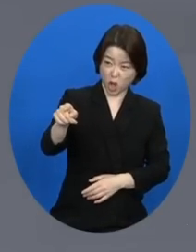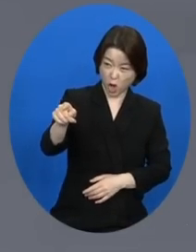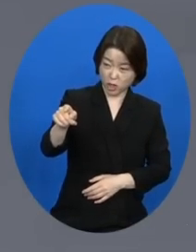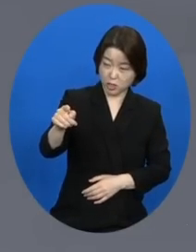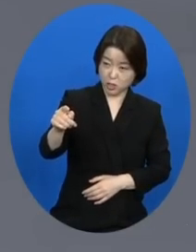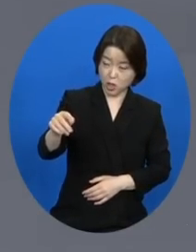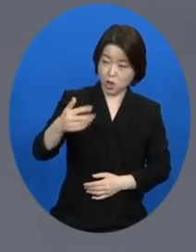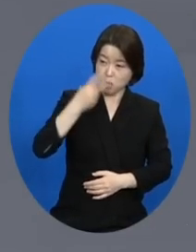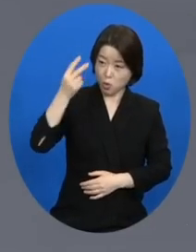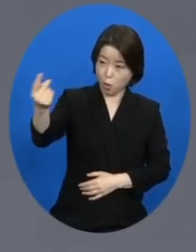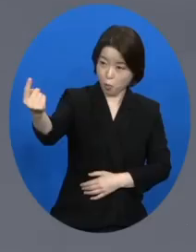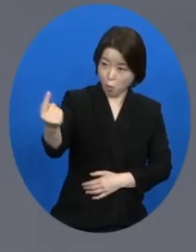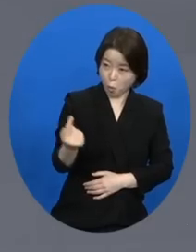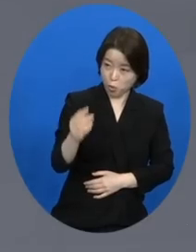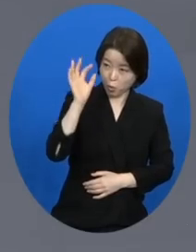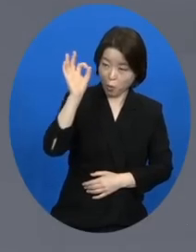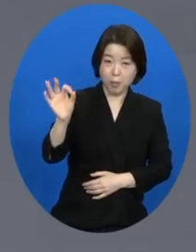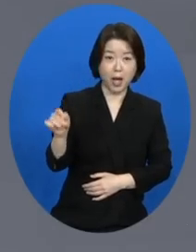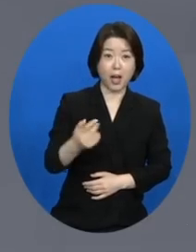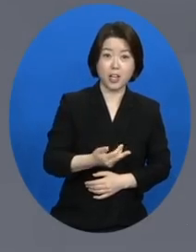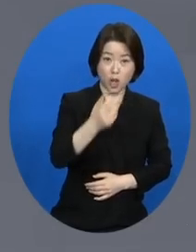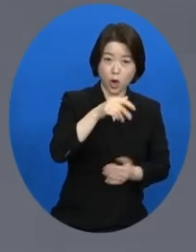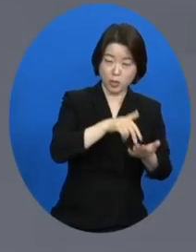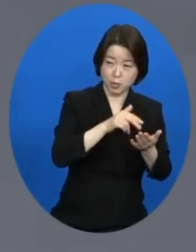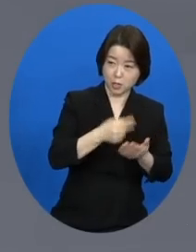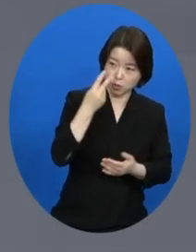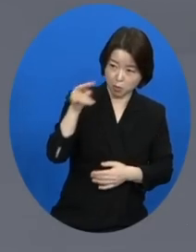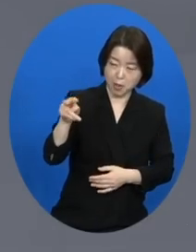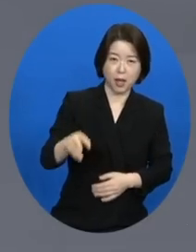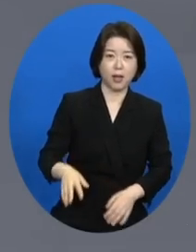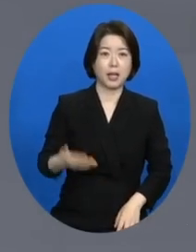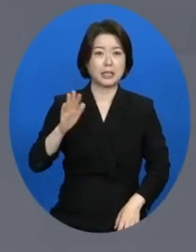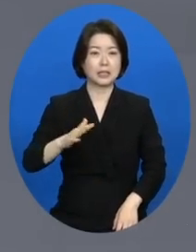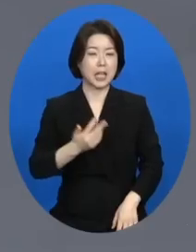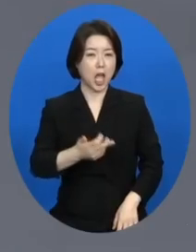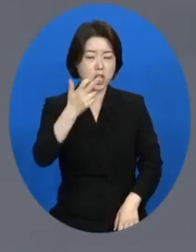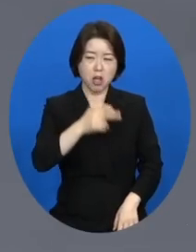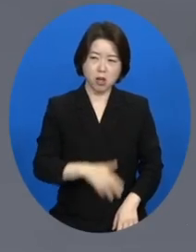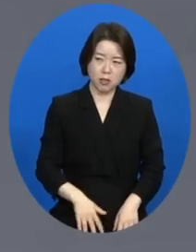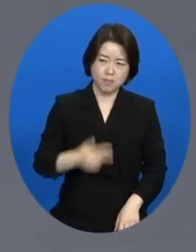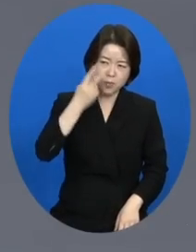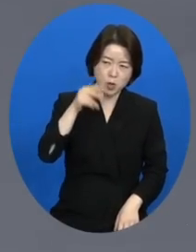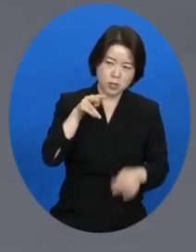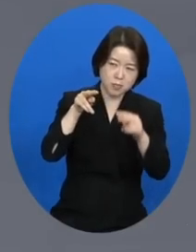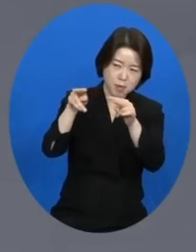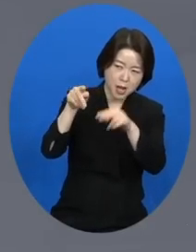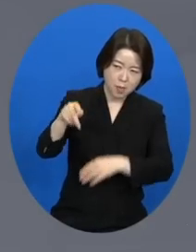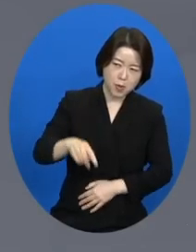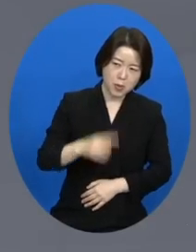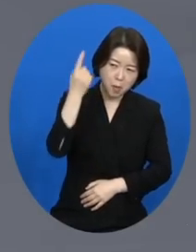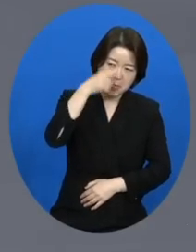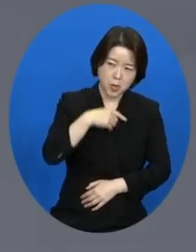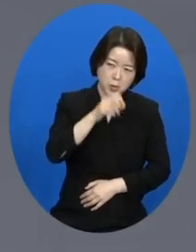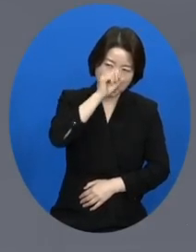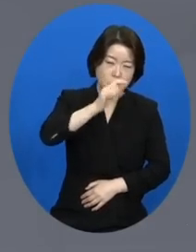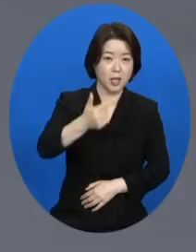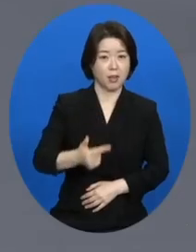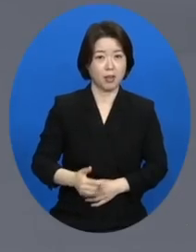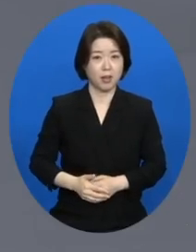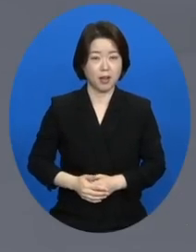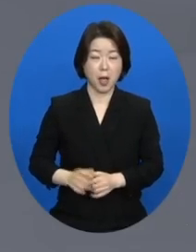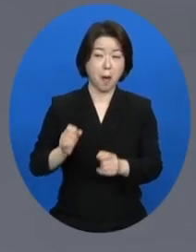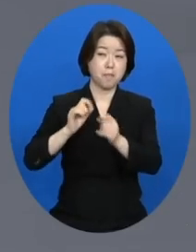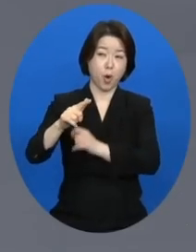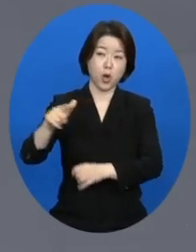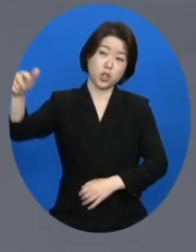보게 됩니다. 그런데 이 요셉을 바라보는 형들의 표정이 심상치가 않습니다. 멀리서 오는 그